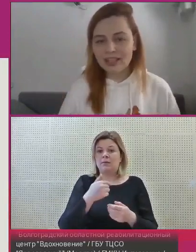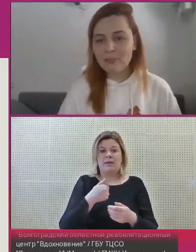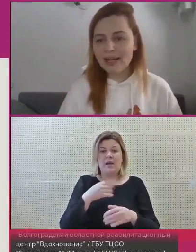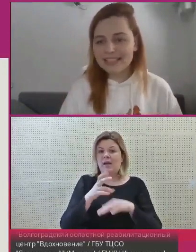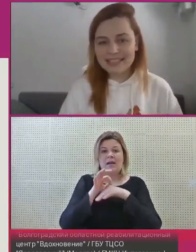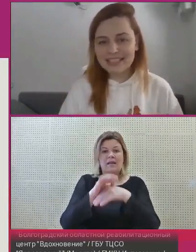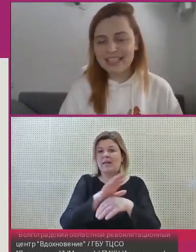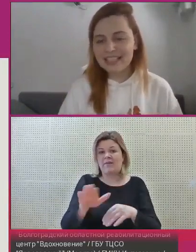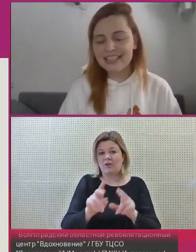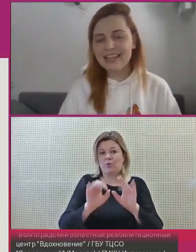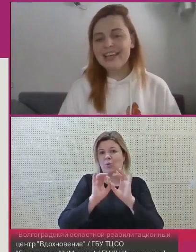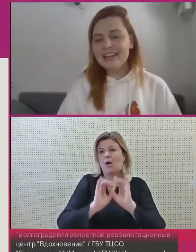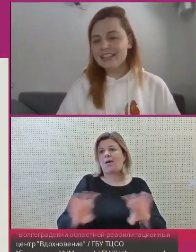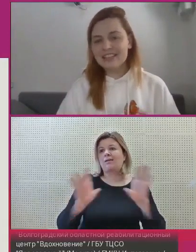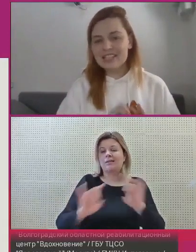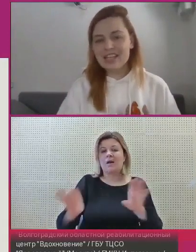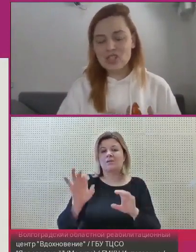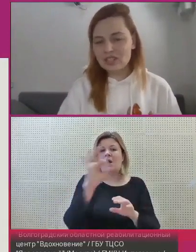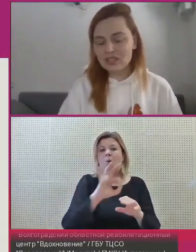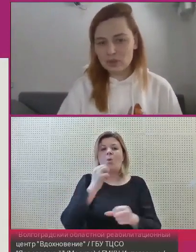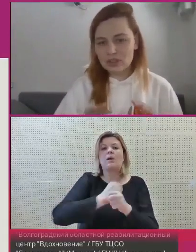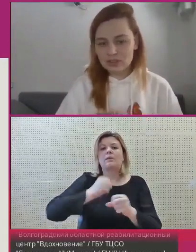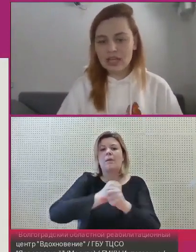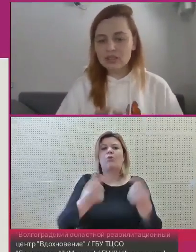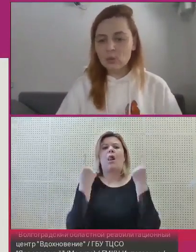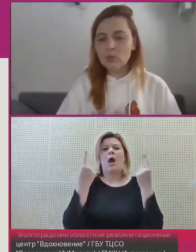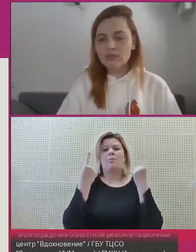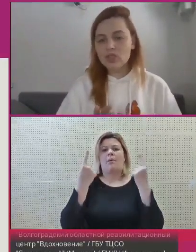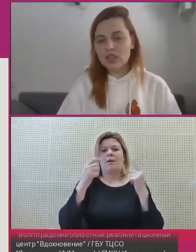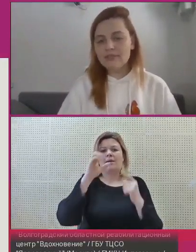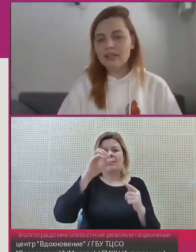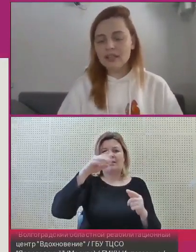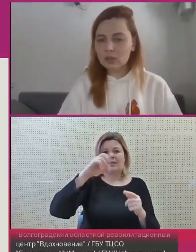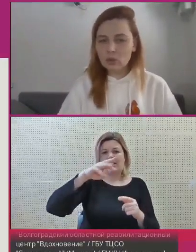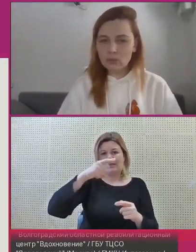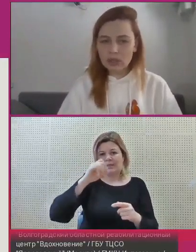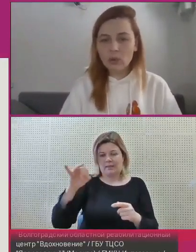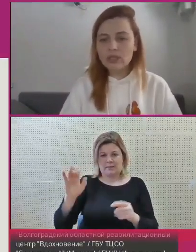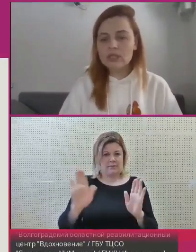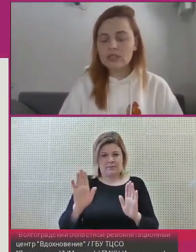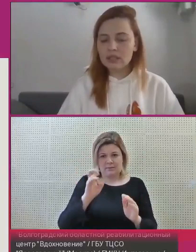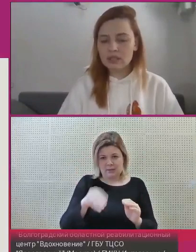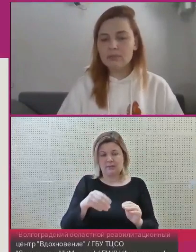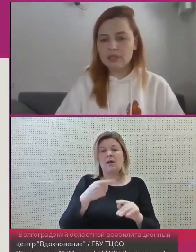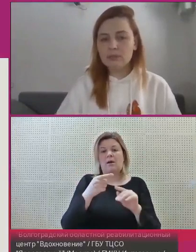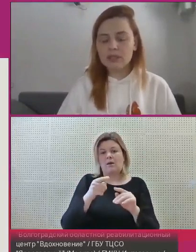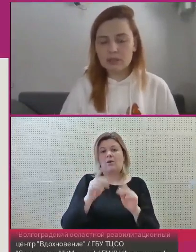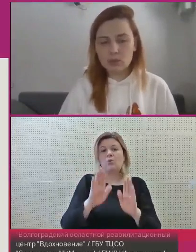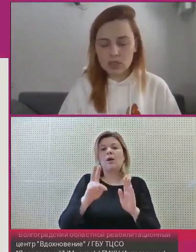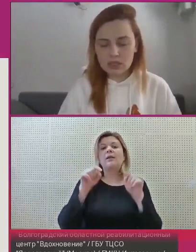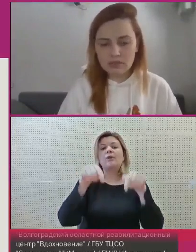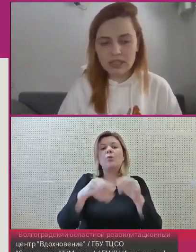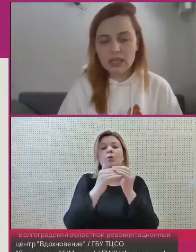разработке глобальной стратегии, да, это достаточно, то есть на том уровне человека, на котором он находится, и